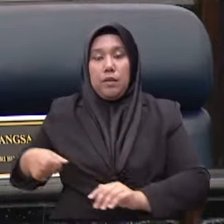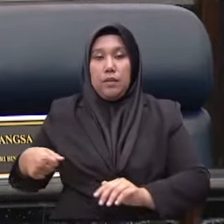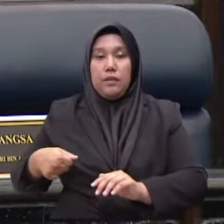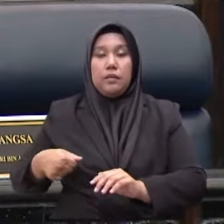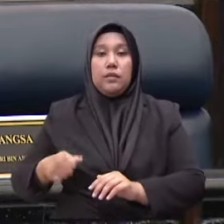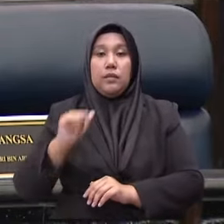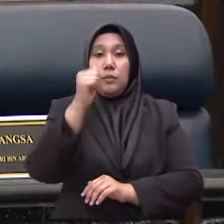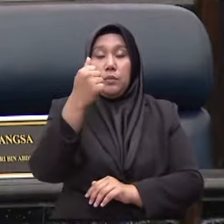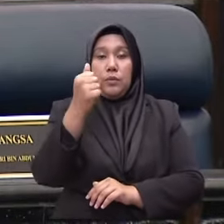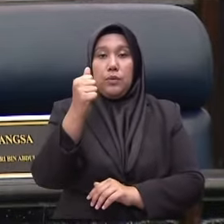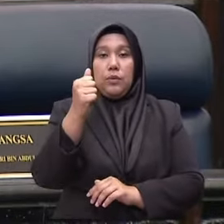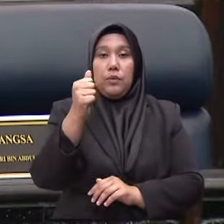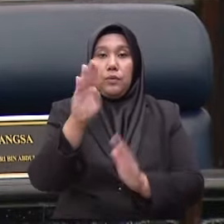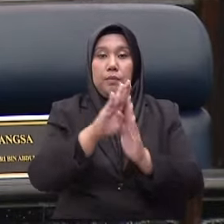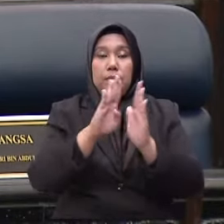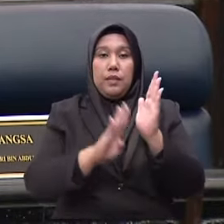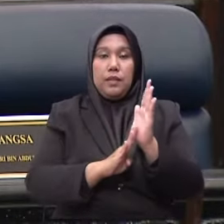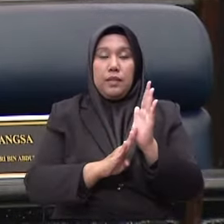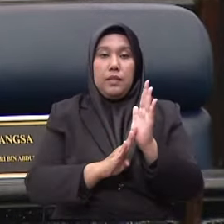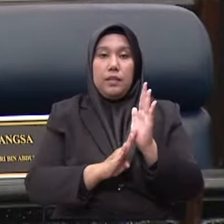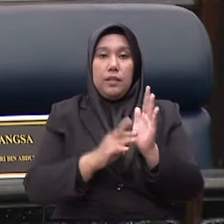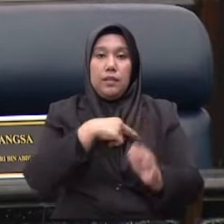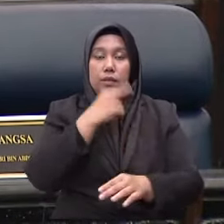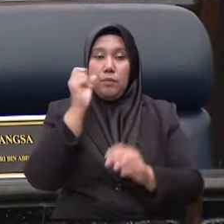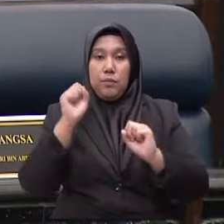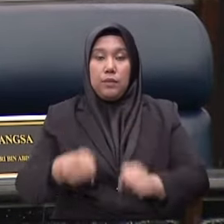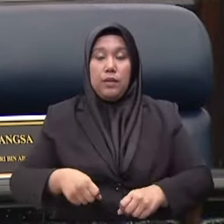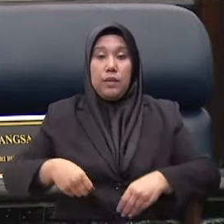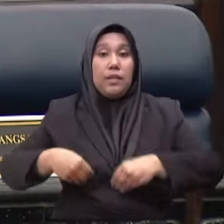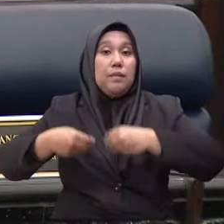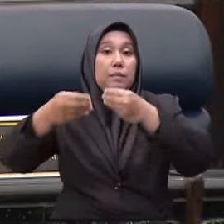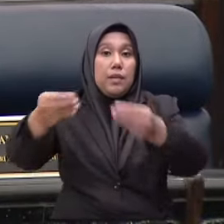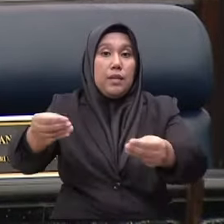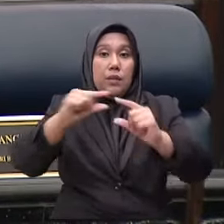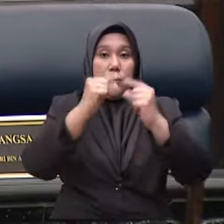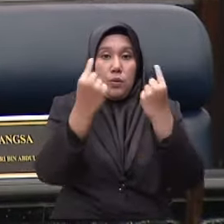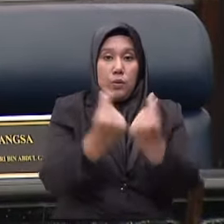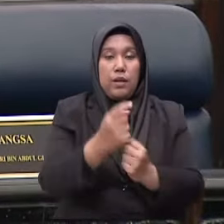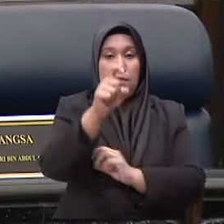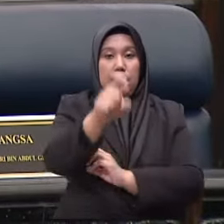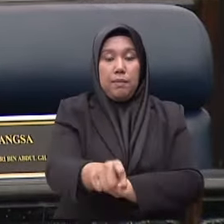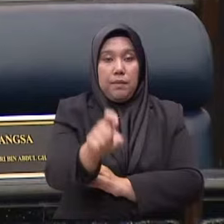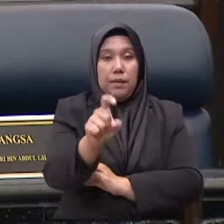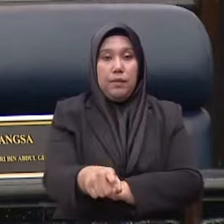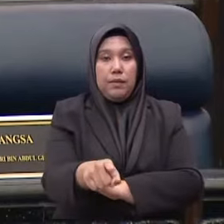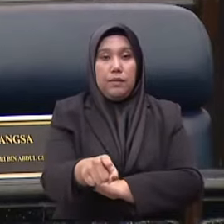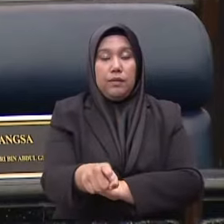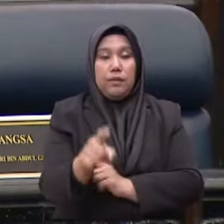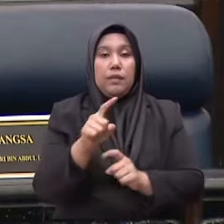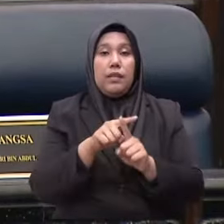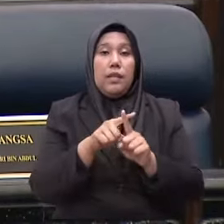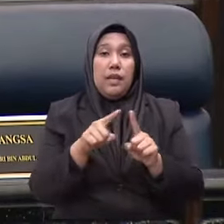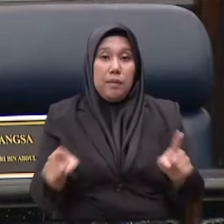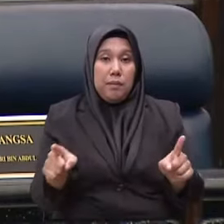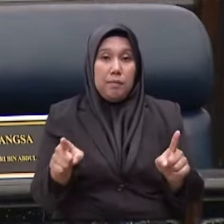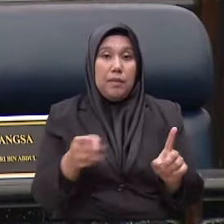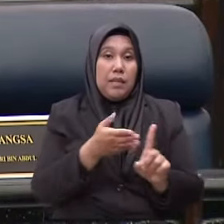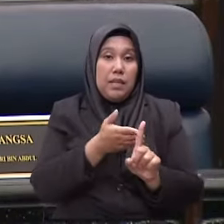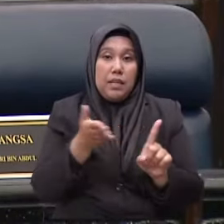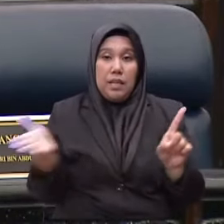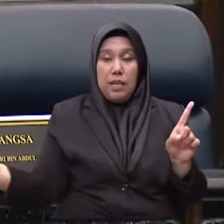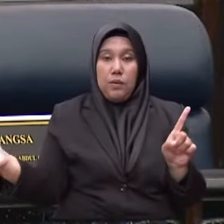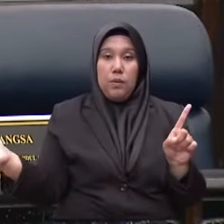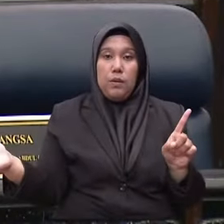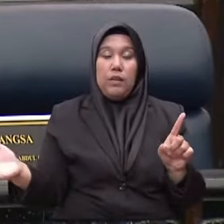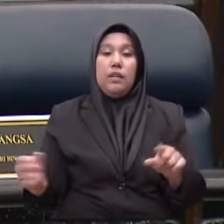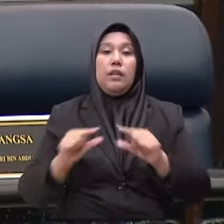ini sepatutnya boleh disalurkan kepada golongan yang memerlukan tetapi tertiris dan diselewengkan oleh